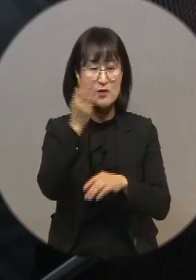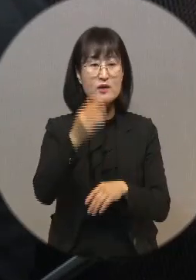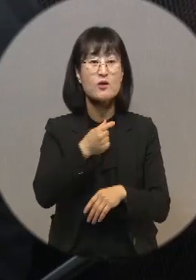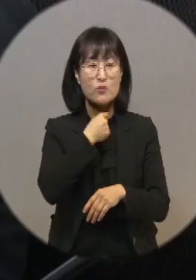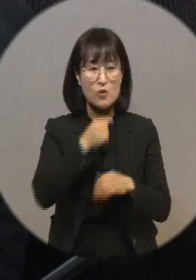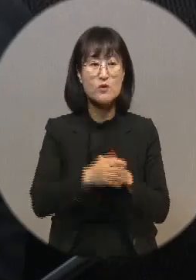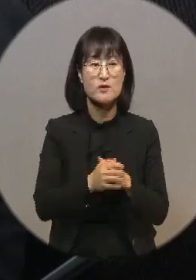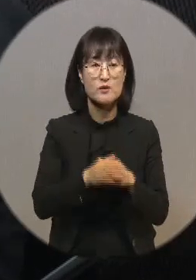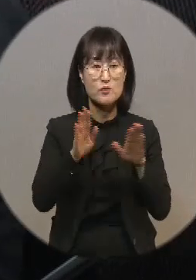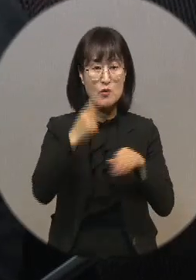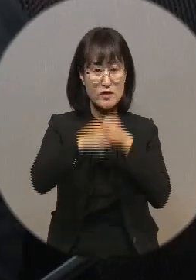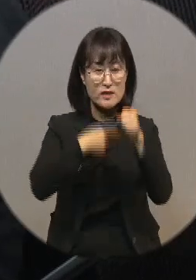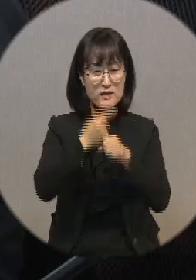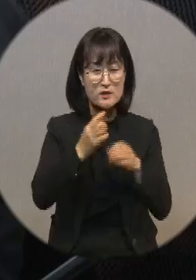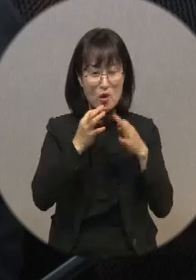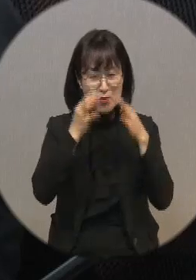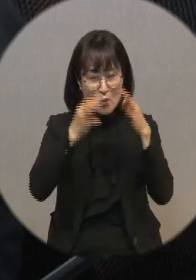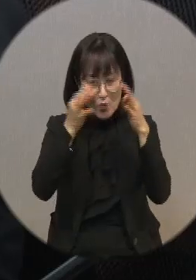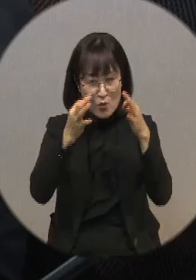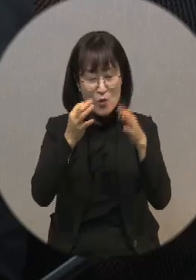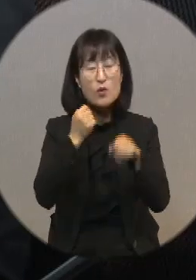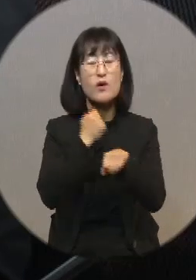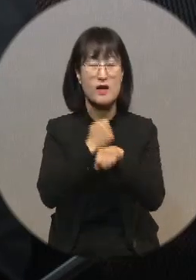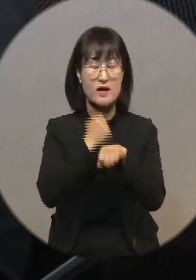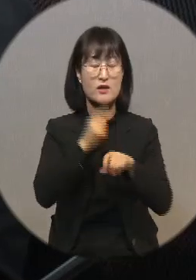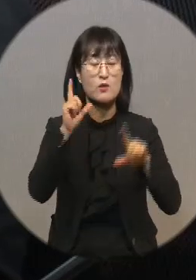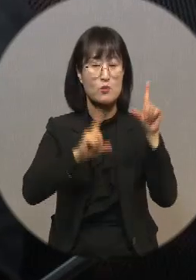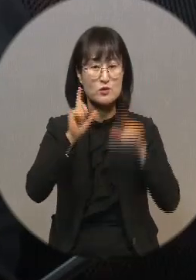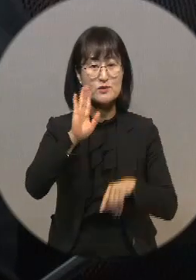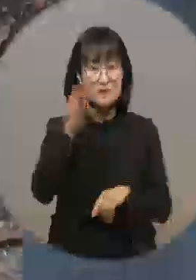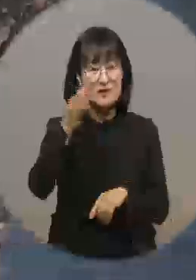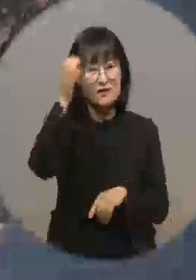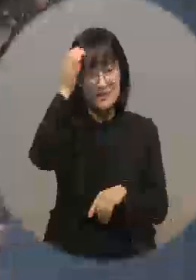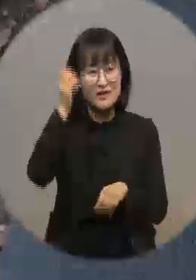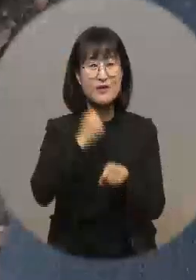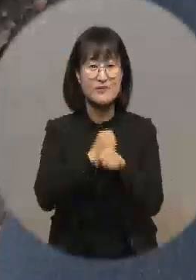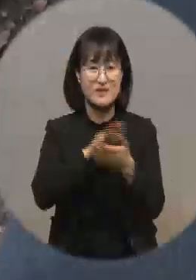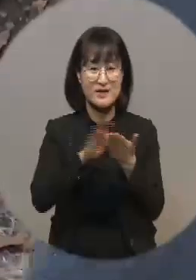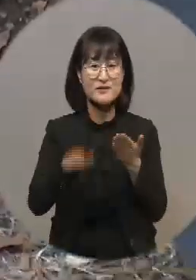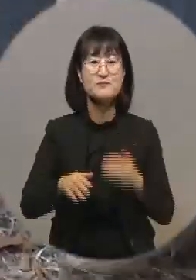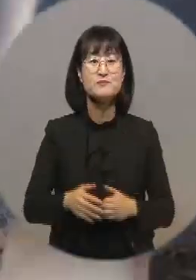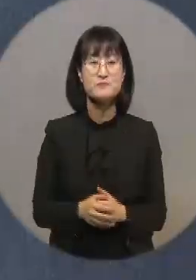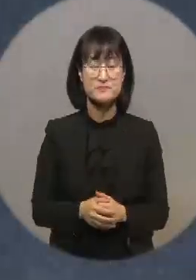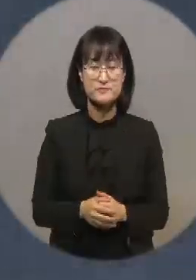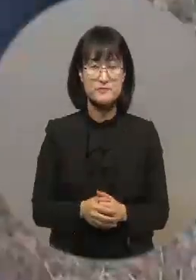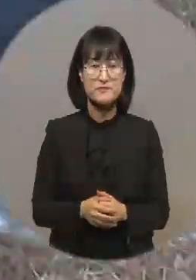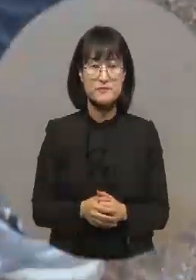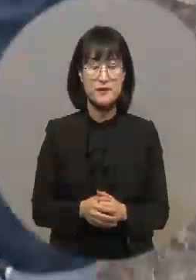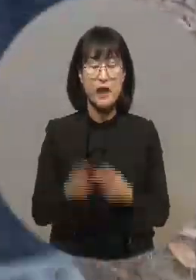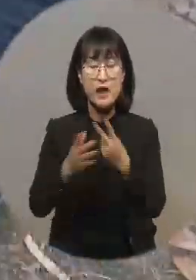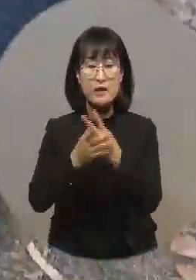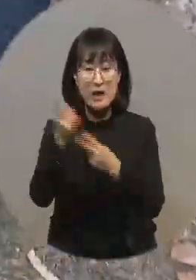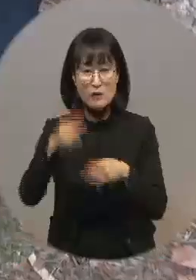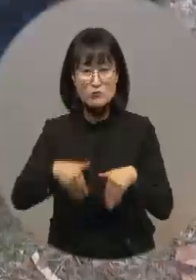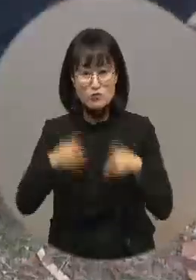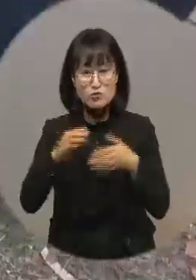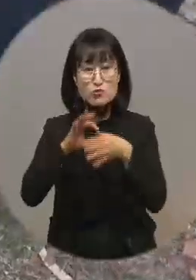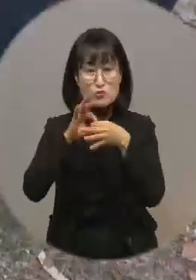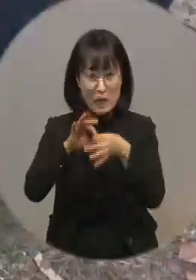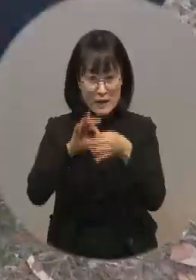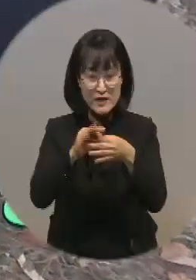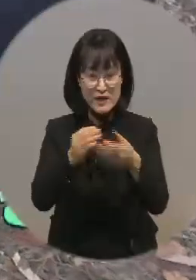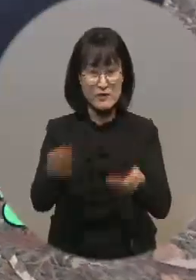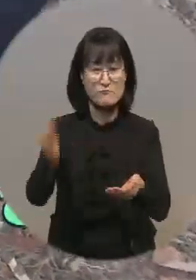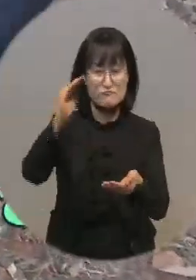최선을 다했음을 스스로 인정할 수 있도록 노력하는 자신이 되기를 바랍니다. 통일부 남북관계관리단 정원의 봉인한